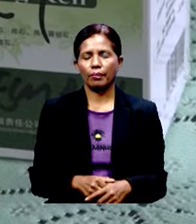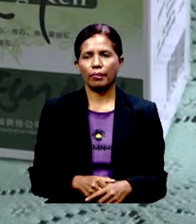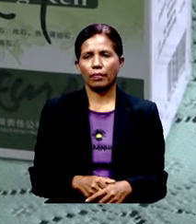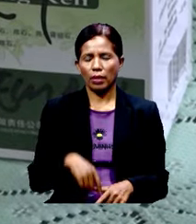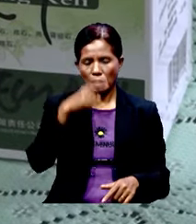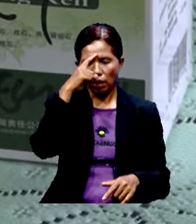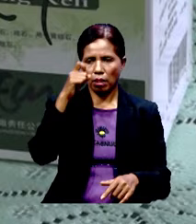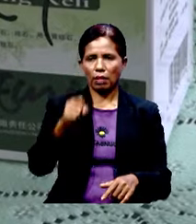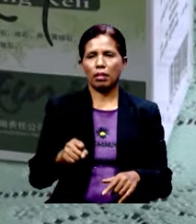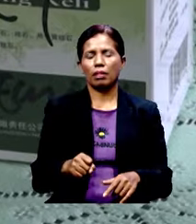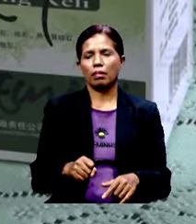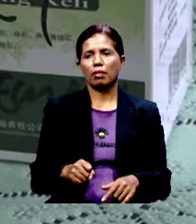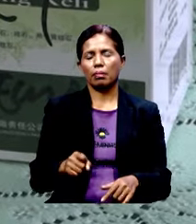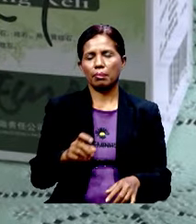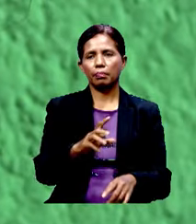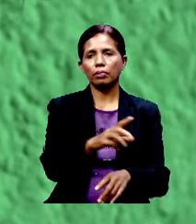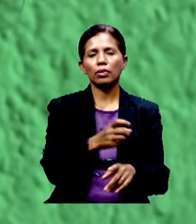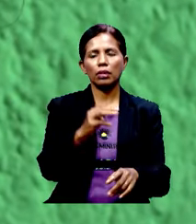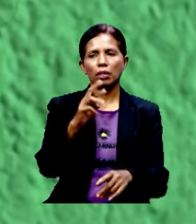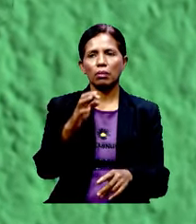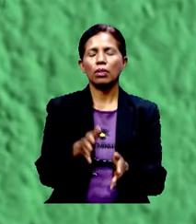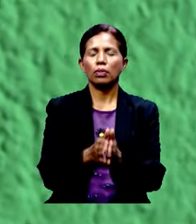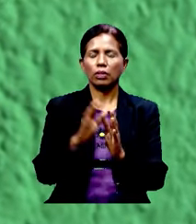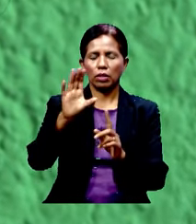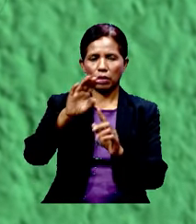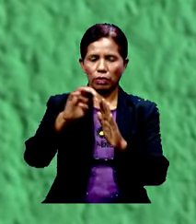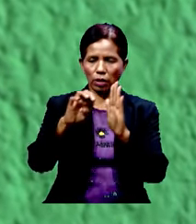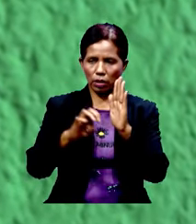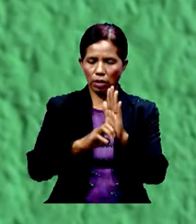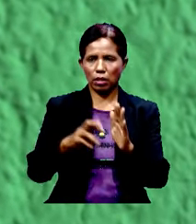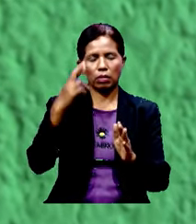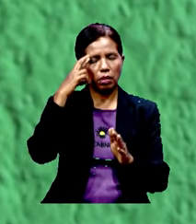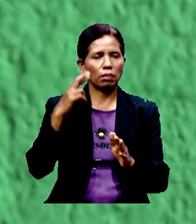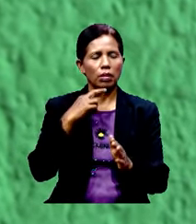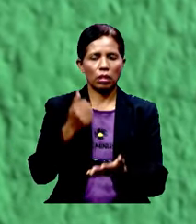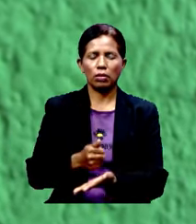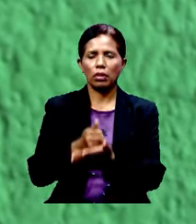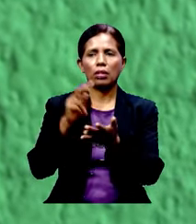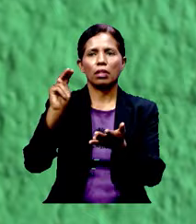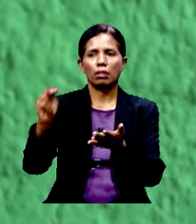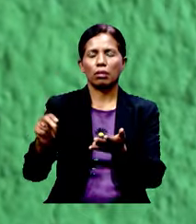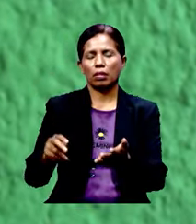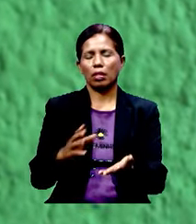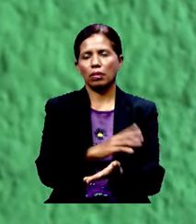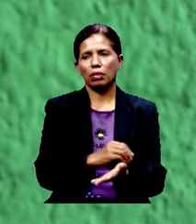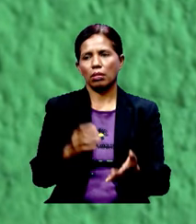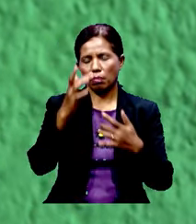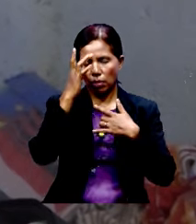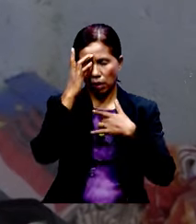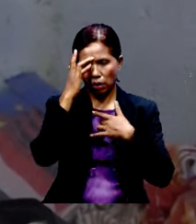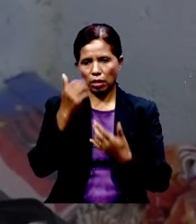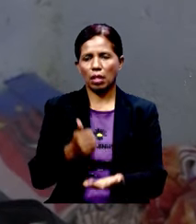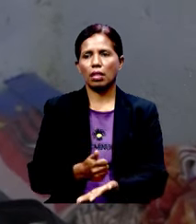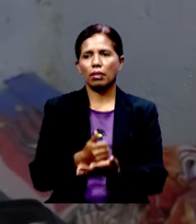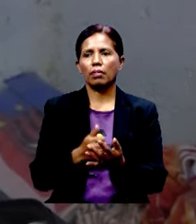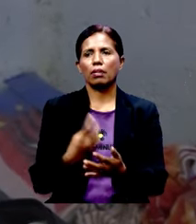Tambane, paciente Maria do Hotel, husu ba se festaru José Ramos Horta, atu tulu nia ho di kura moras ne benia sofre.